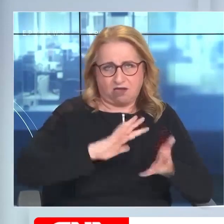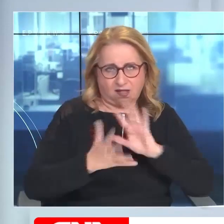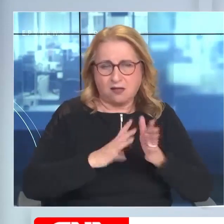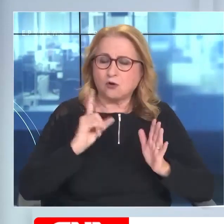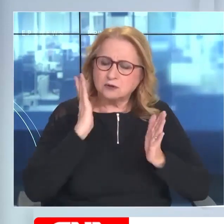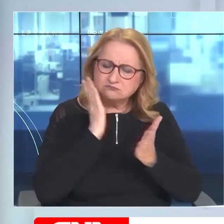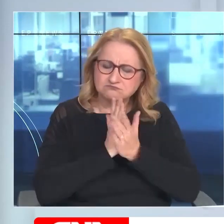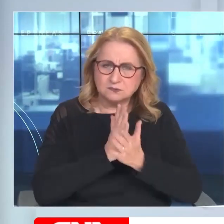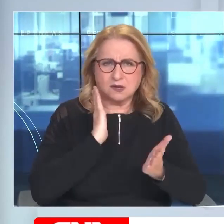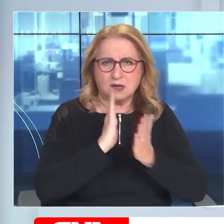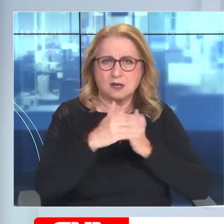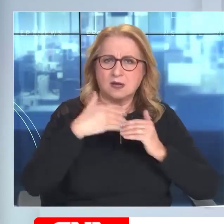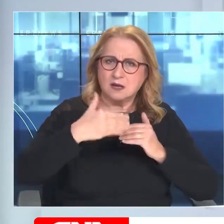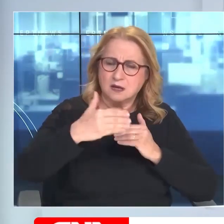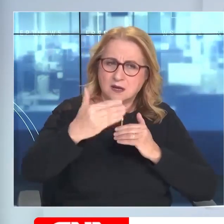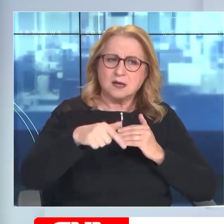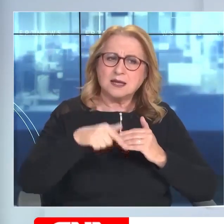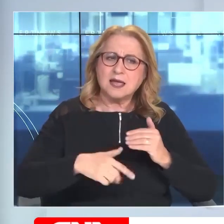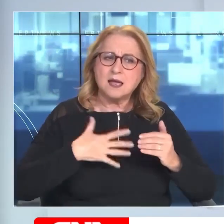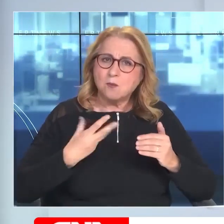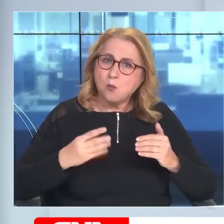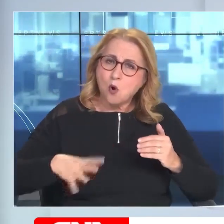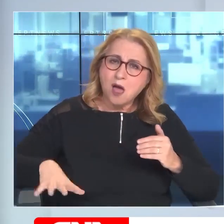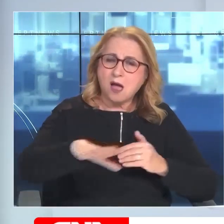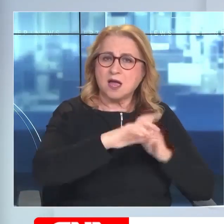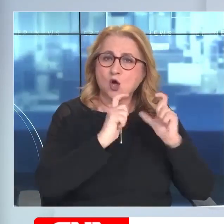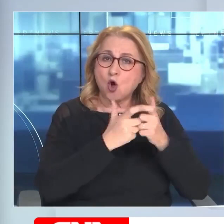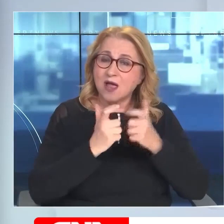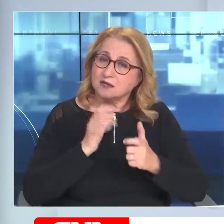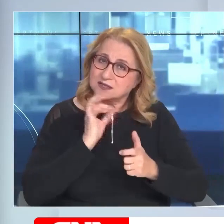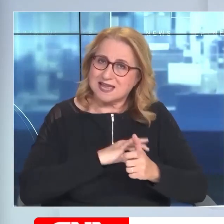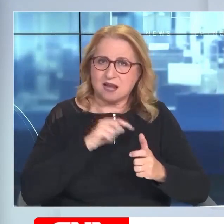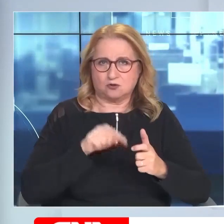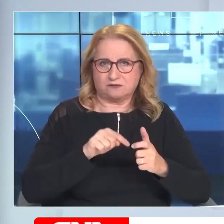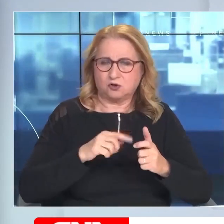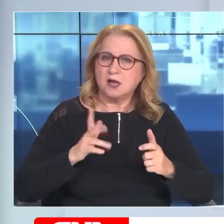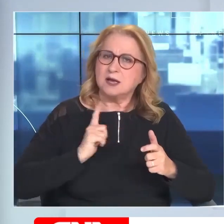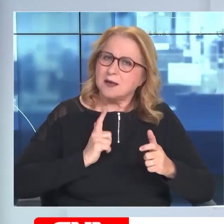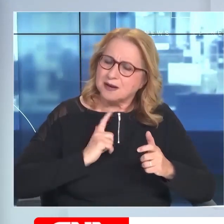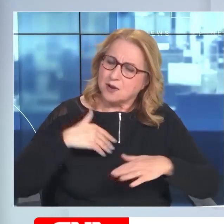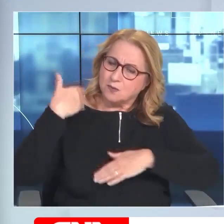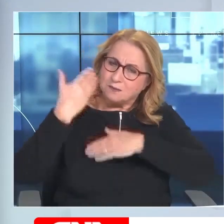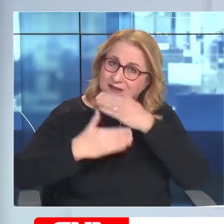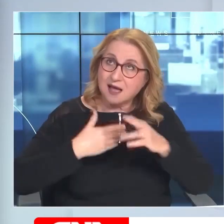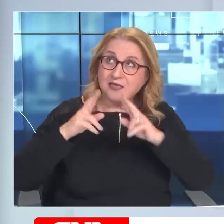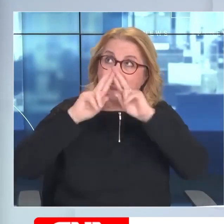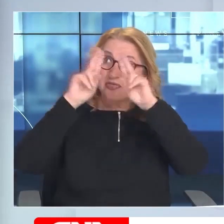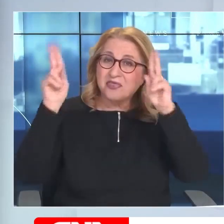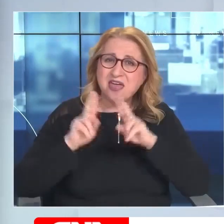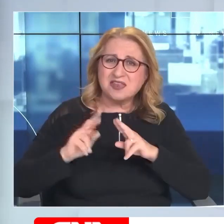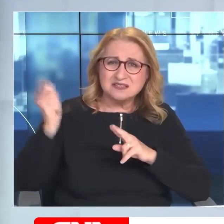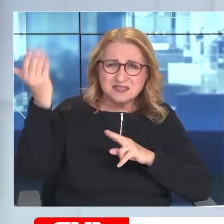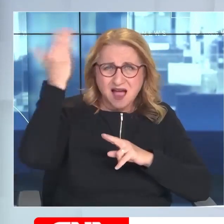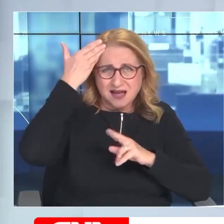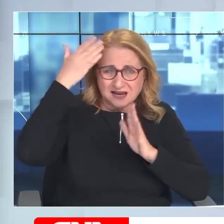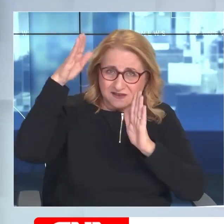θα ισχύουν και μετά το πέρασμα της διεθνούς ακρίβειας, ώστε να μπορούμε να πετύχουμε